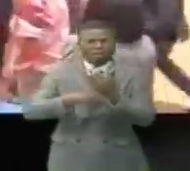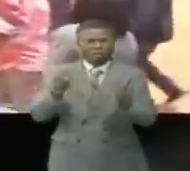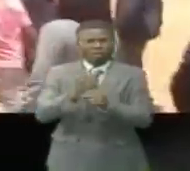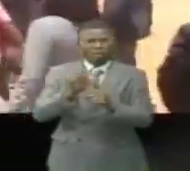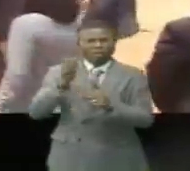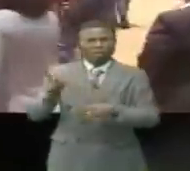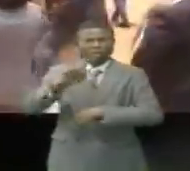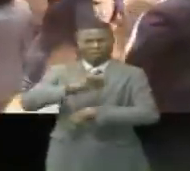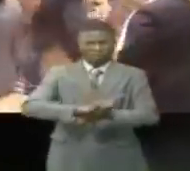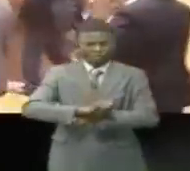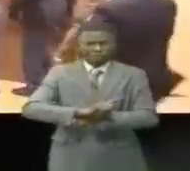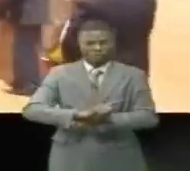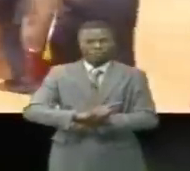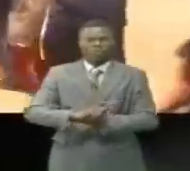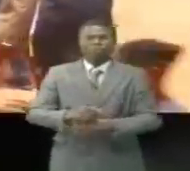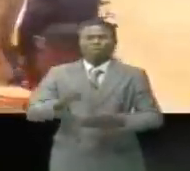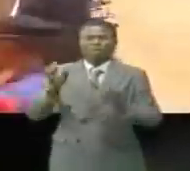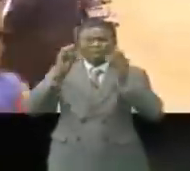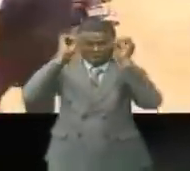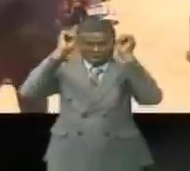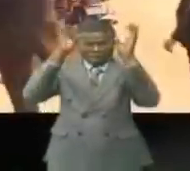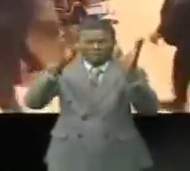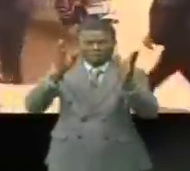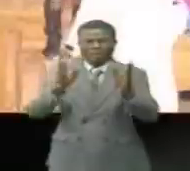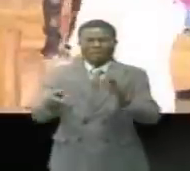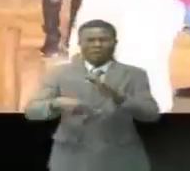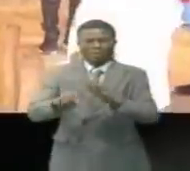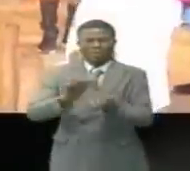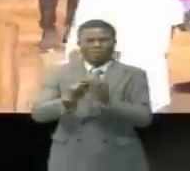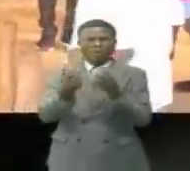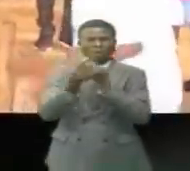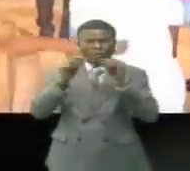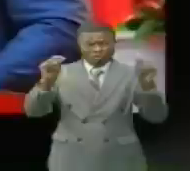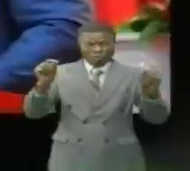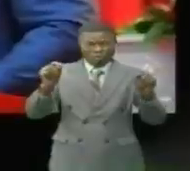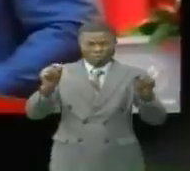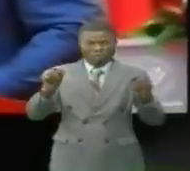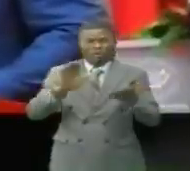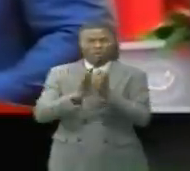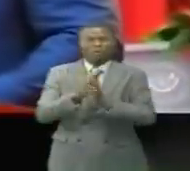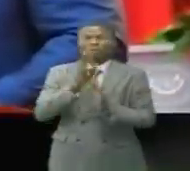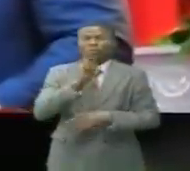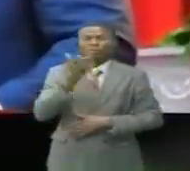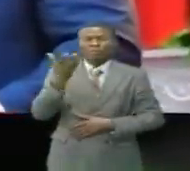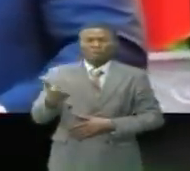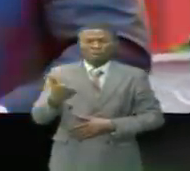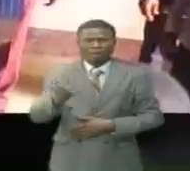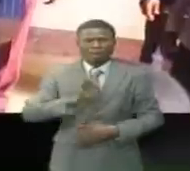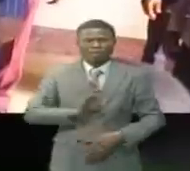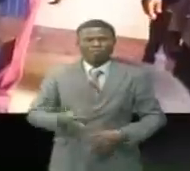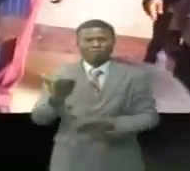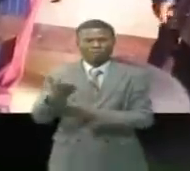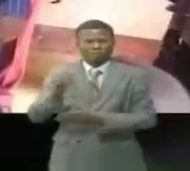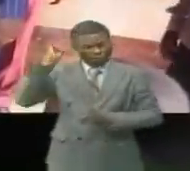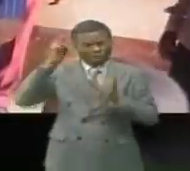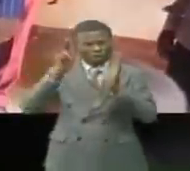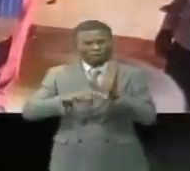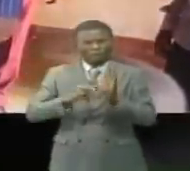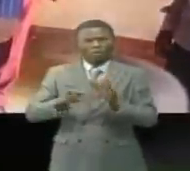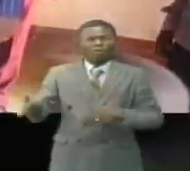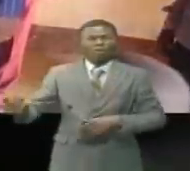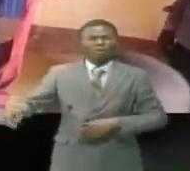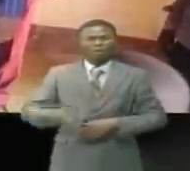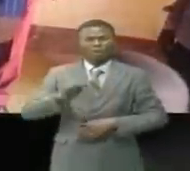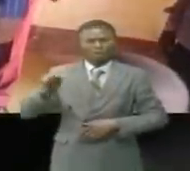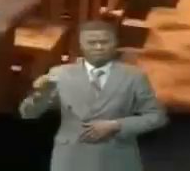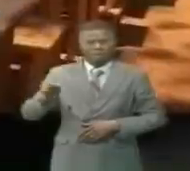Pour matérialiser la gratuité de l'éducation de base prônée par le chef de l'État Antoine Félix Tshisekedi Tshilombo, le gouverneur Jean-Robert Nzanza Bombiti